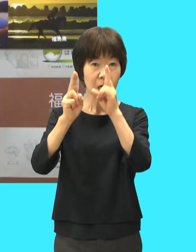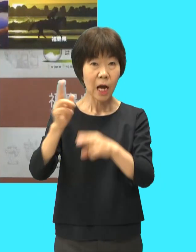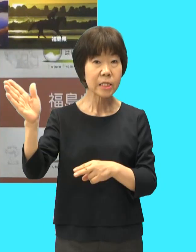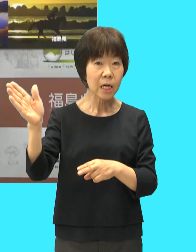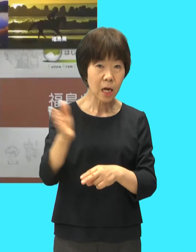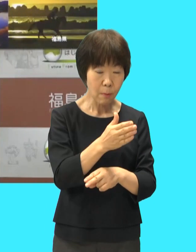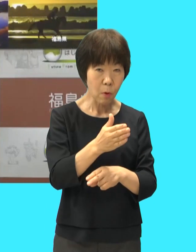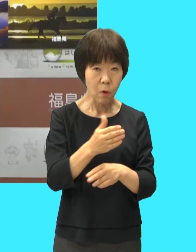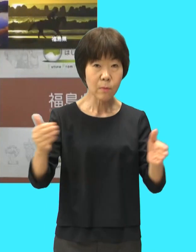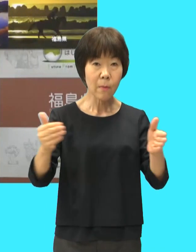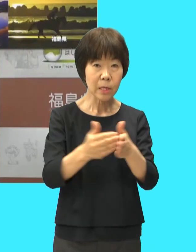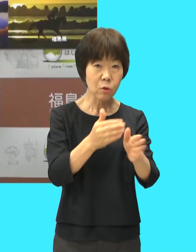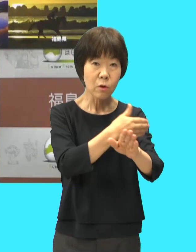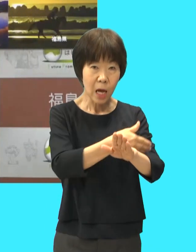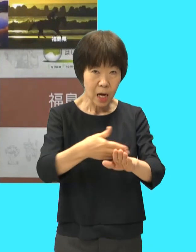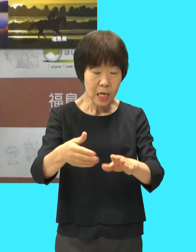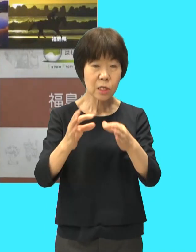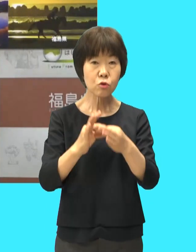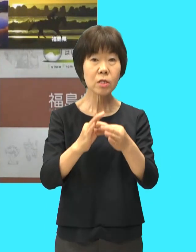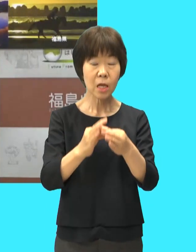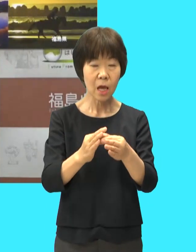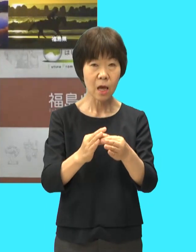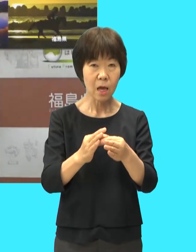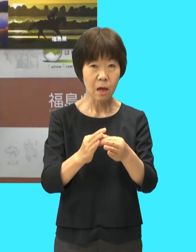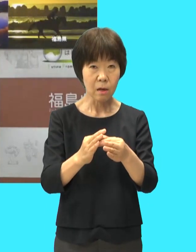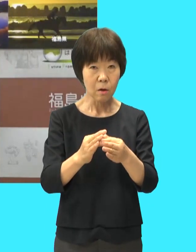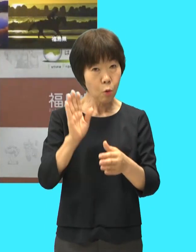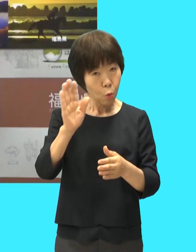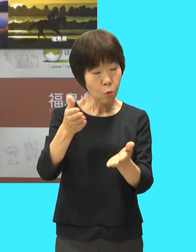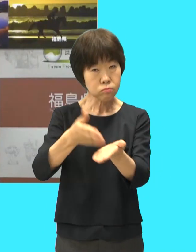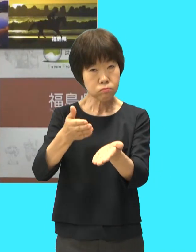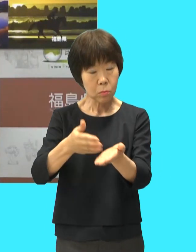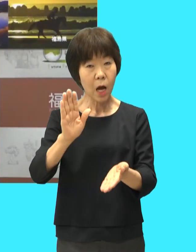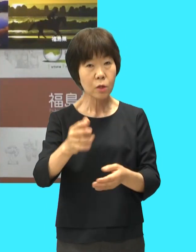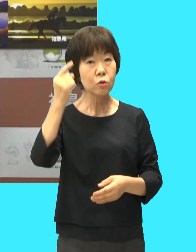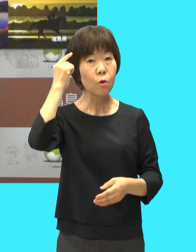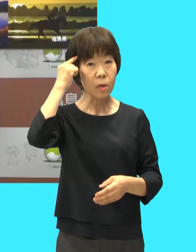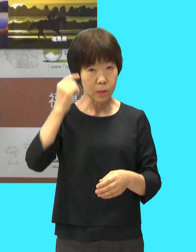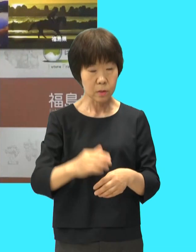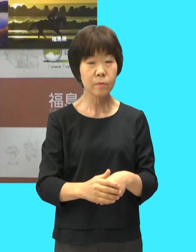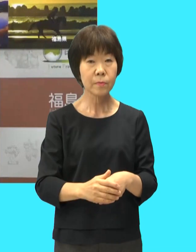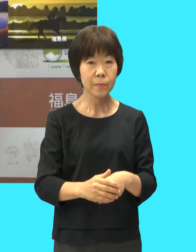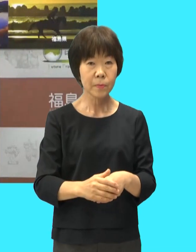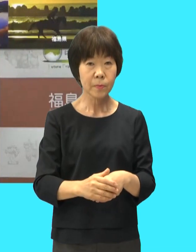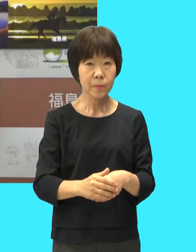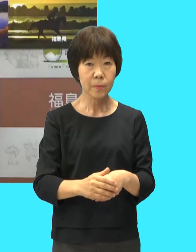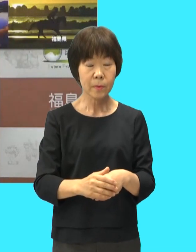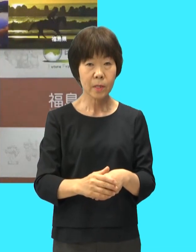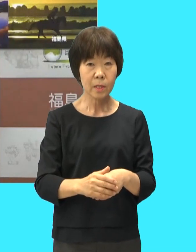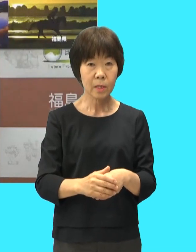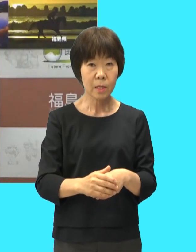までの一連の流れについて何らかの説明が今後あるものと考えております